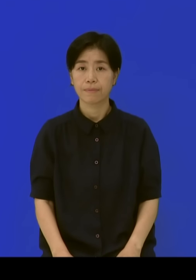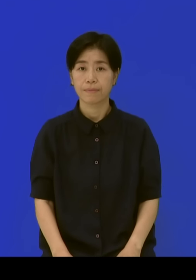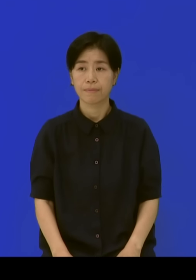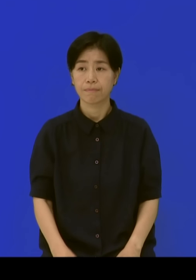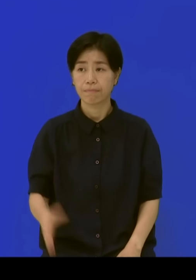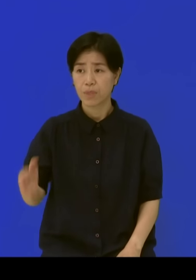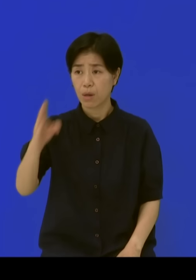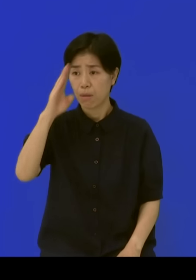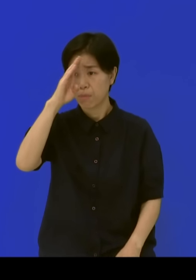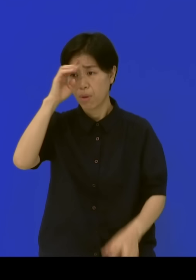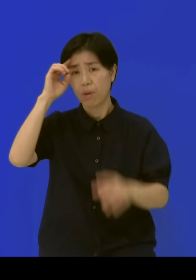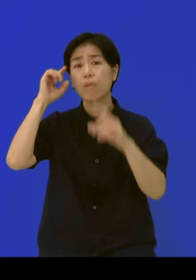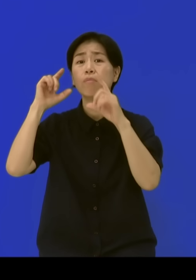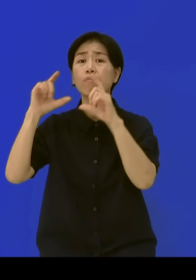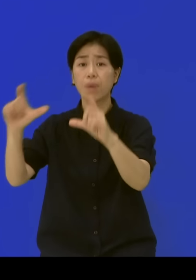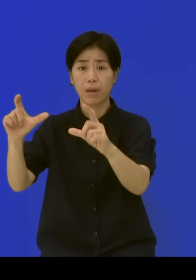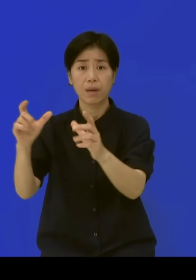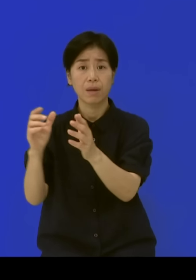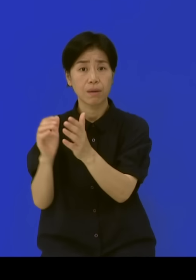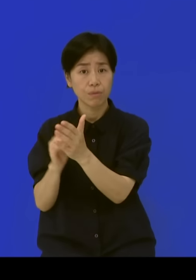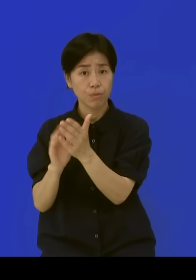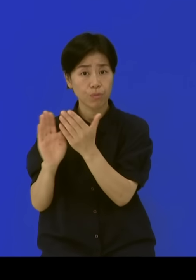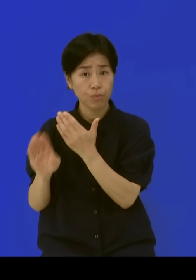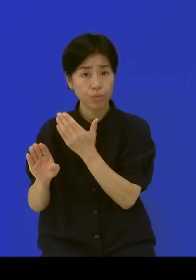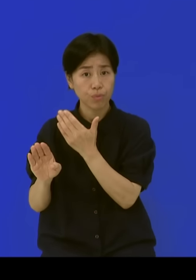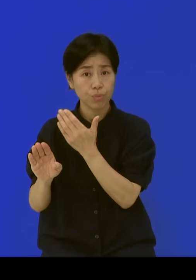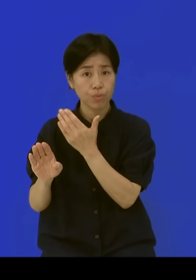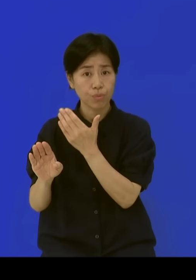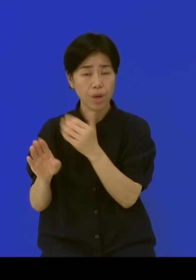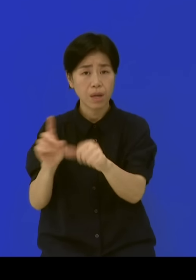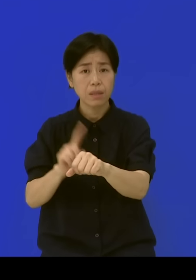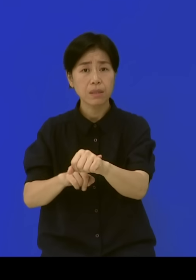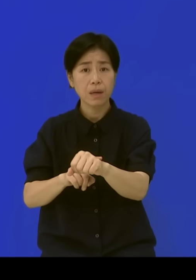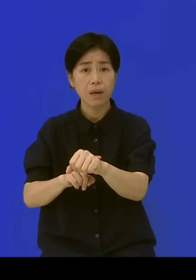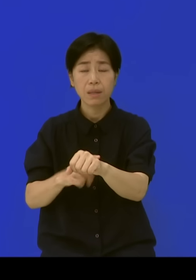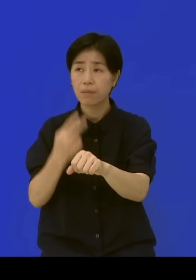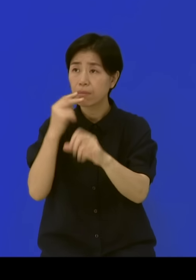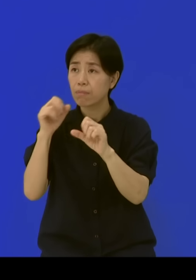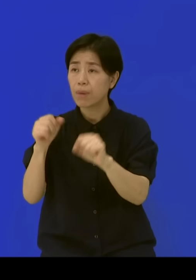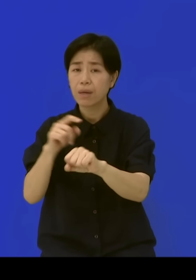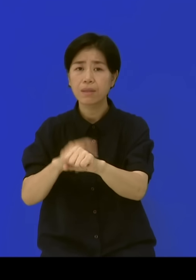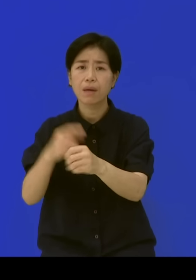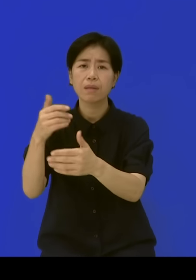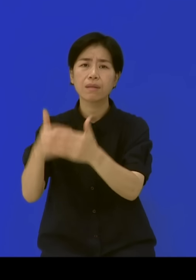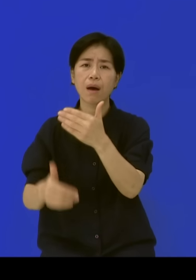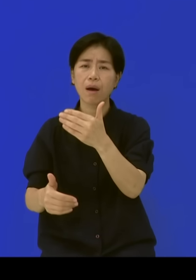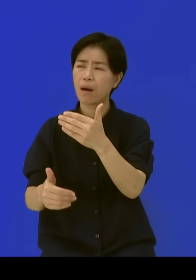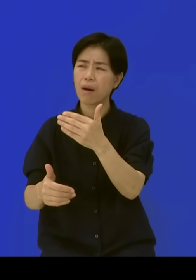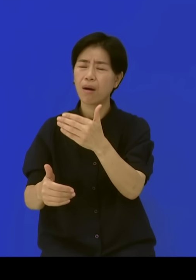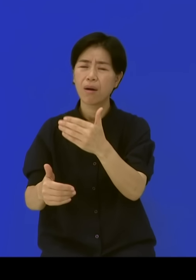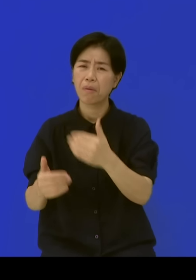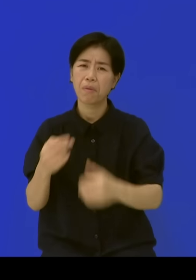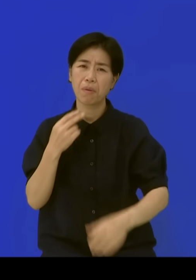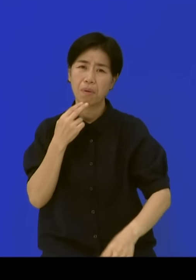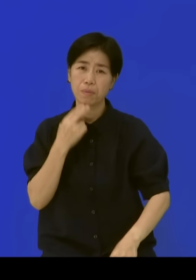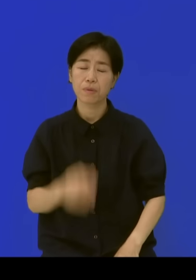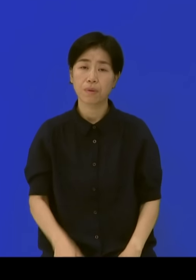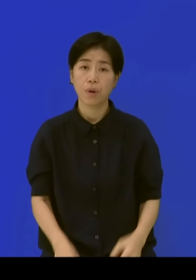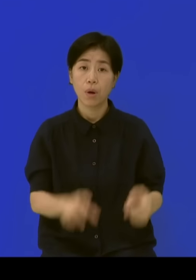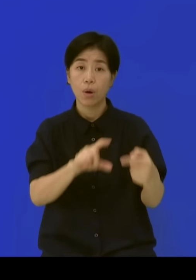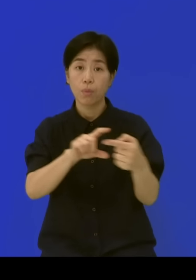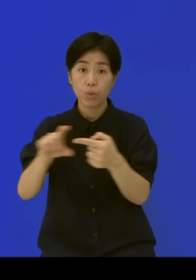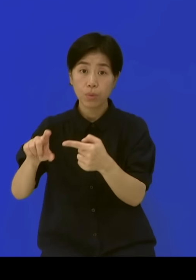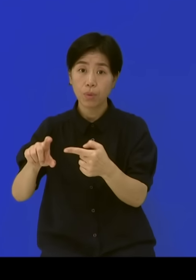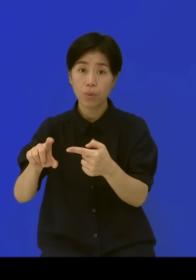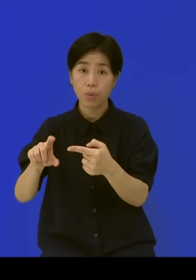백혈병 진단을 받게 되면 네. 이제 남은 기간이 얼마 남지 않다는 것을 치료 평균 생존율이